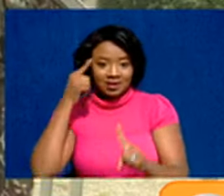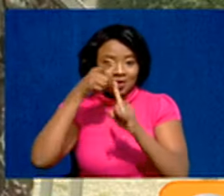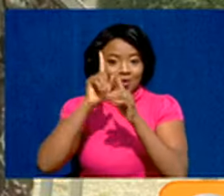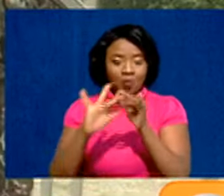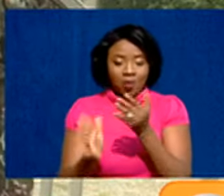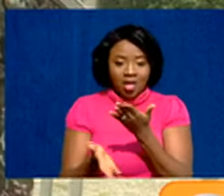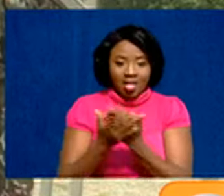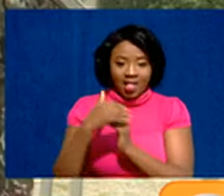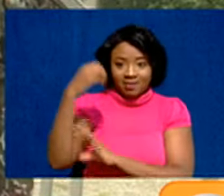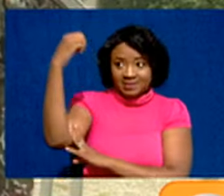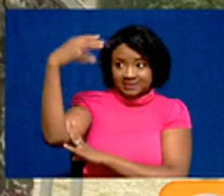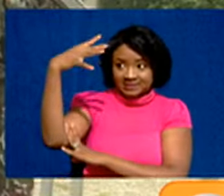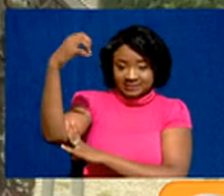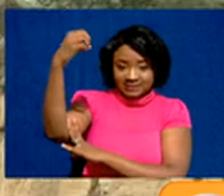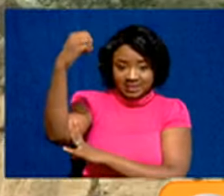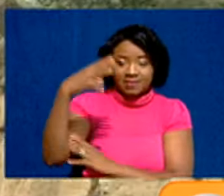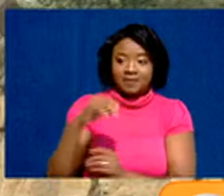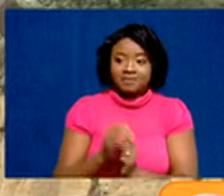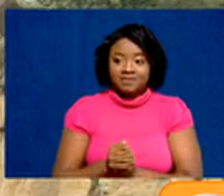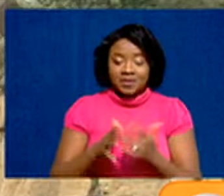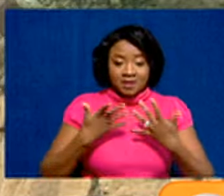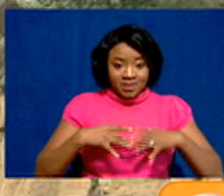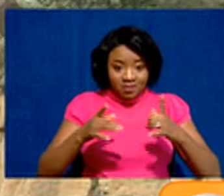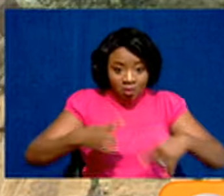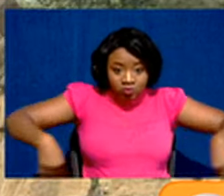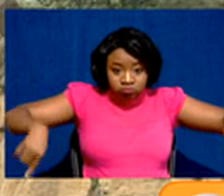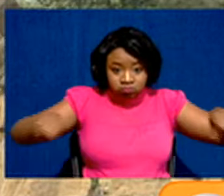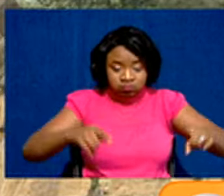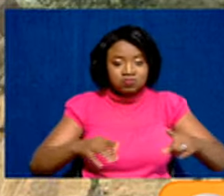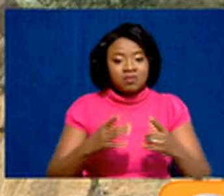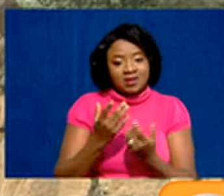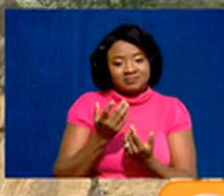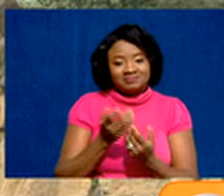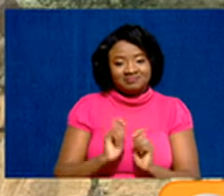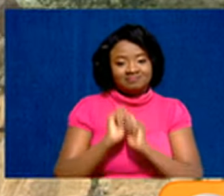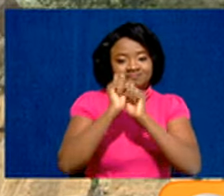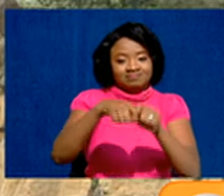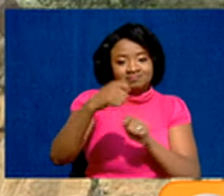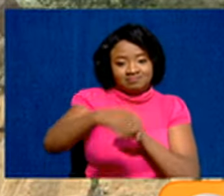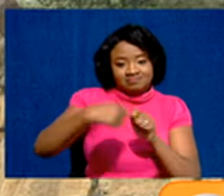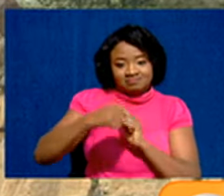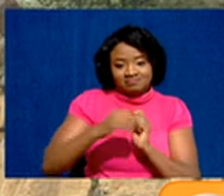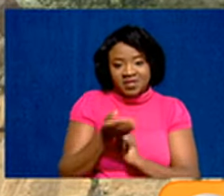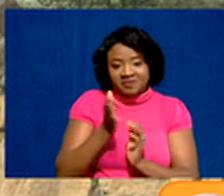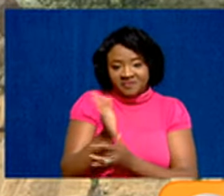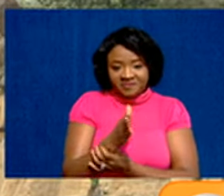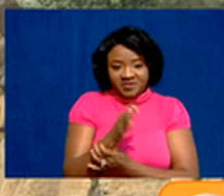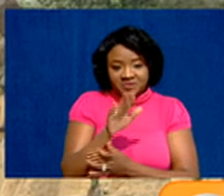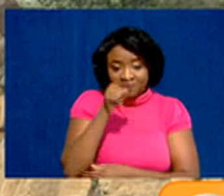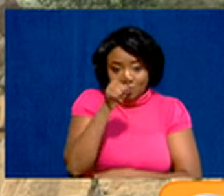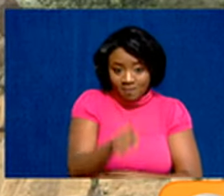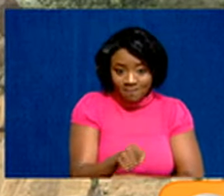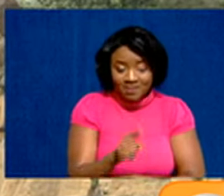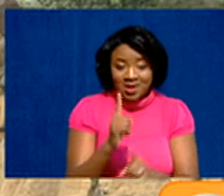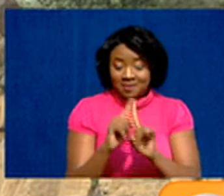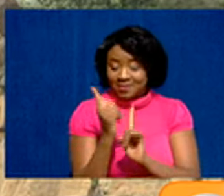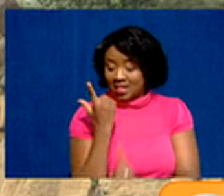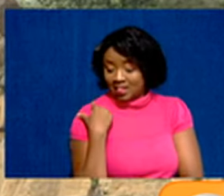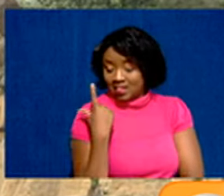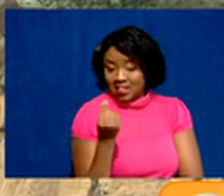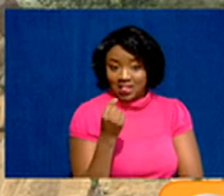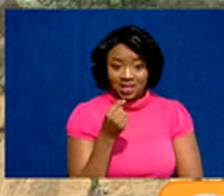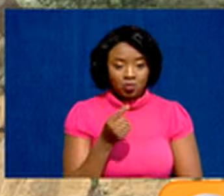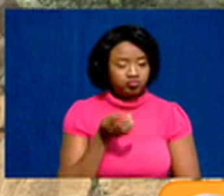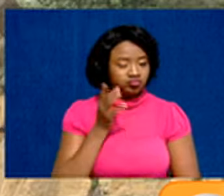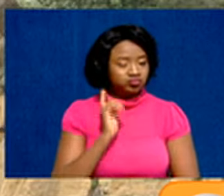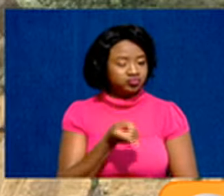umeme. Pia inategemewa sana na wakazi wa eneo hili katika shughuli za uvuvi, na mvua ya hivi majuzi imehatarisha